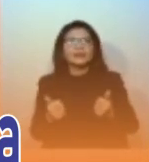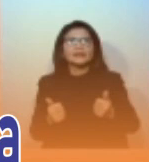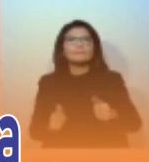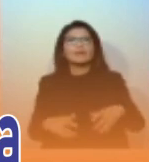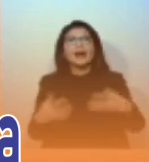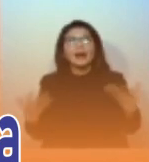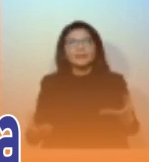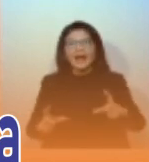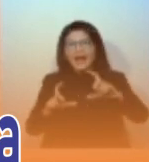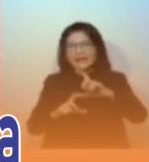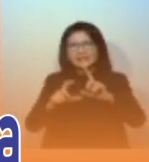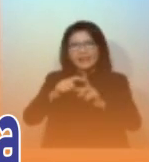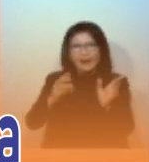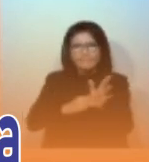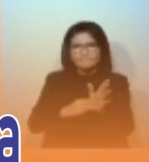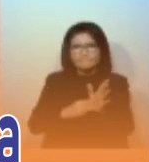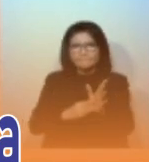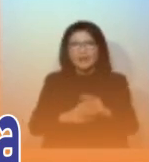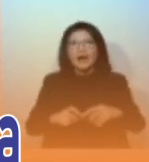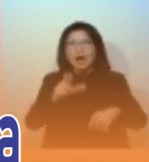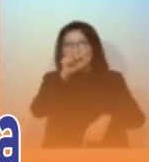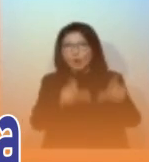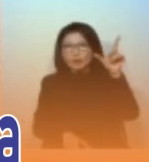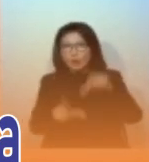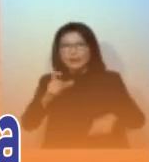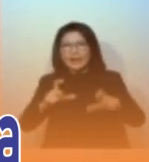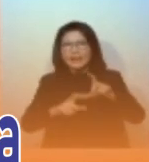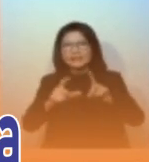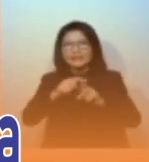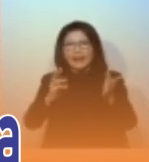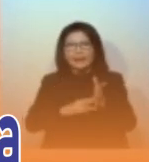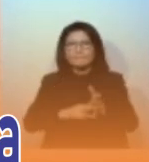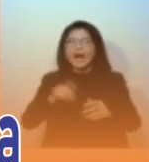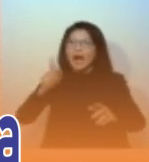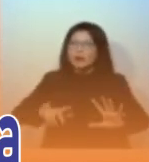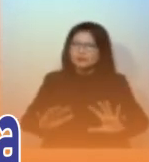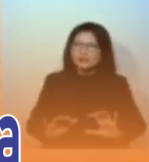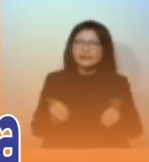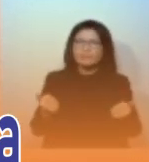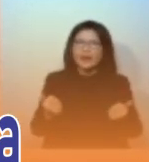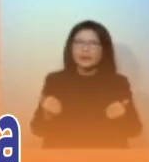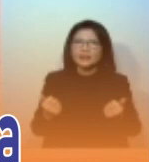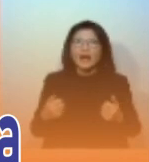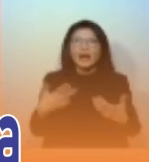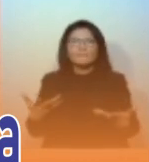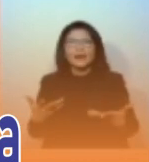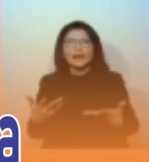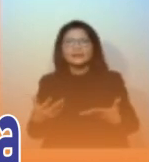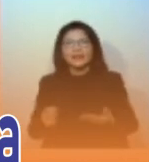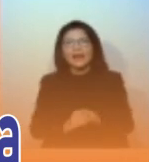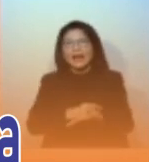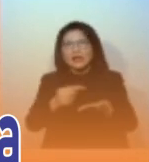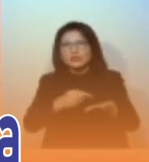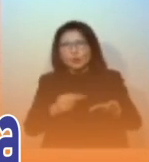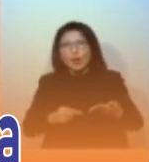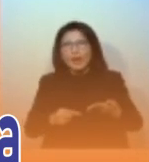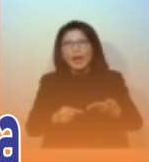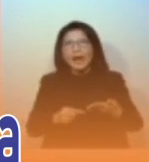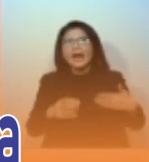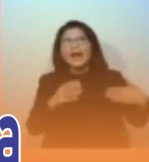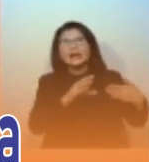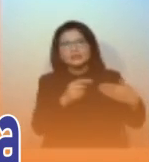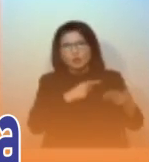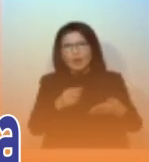SDM. Ketangguhan SDM untuk menjemput itulah yang kita siapkan. Apa itu? Sekolah vokasi. Nggak ada yang lain.